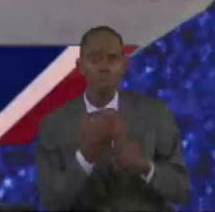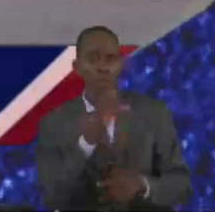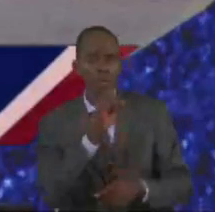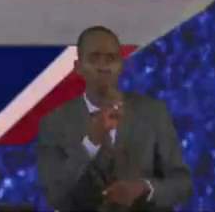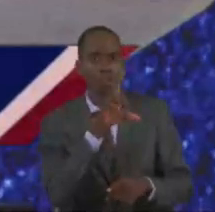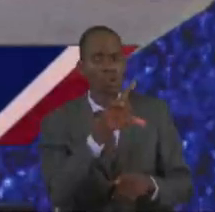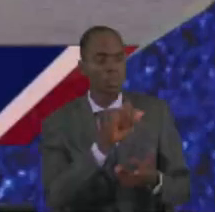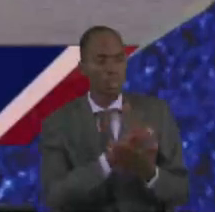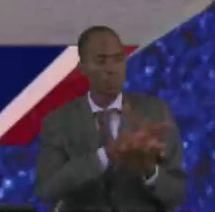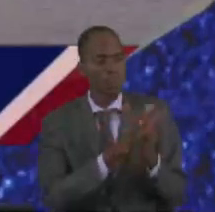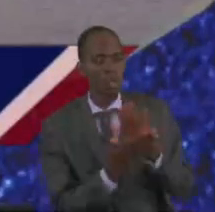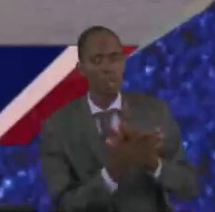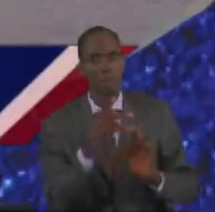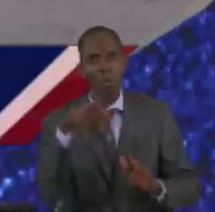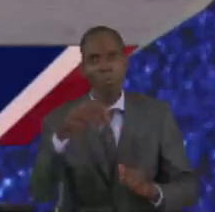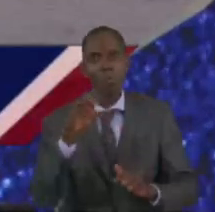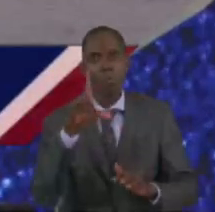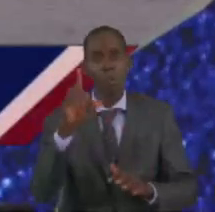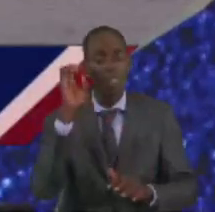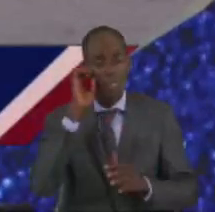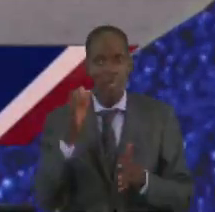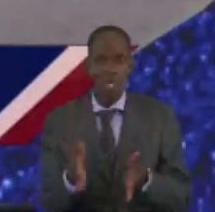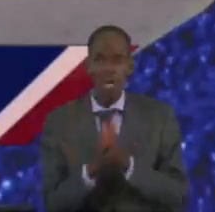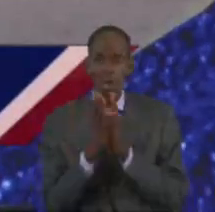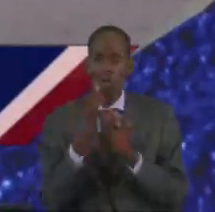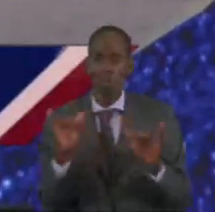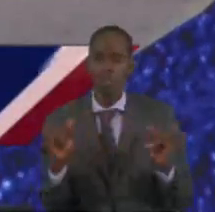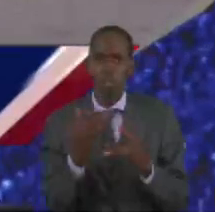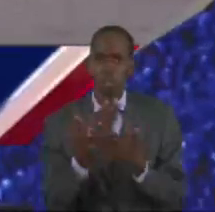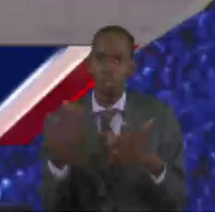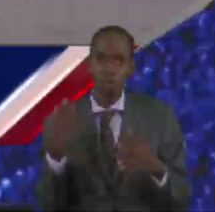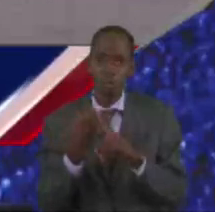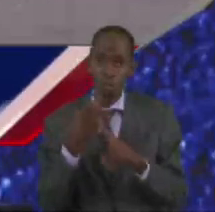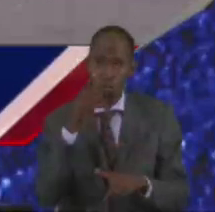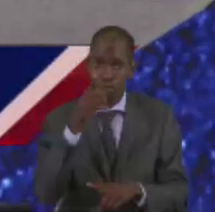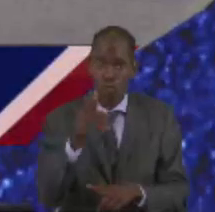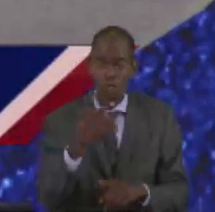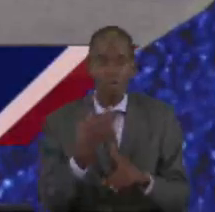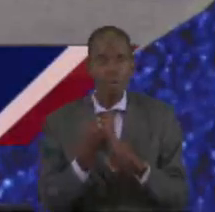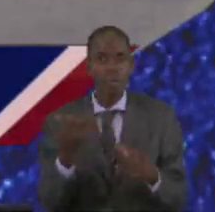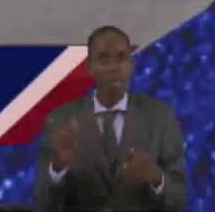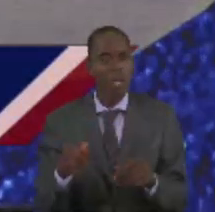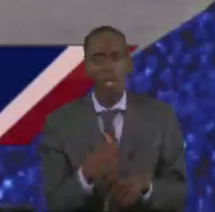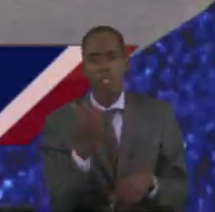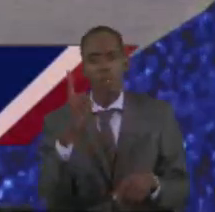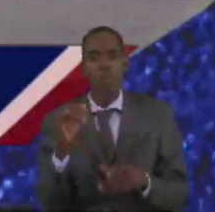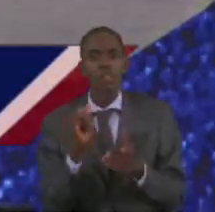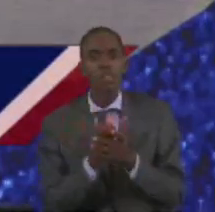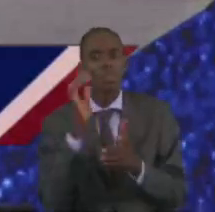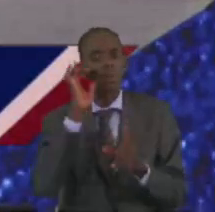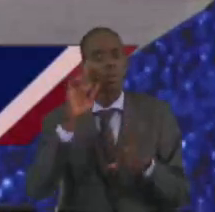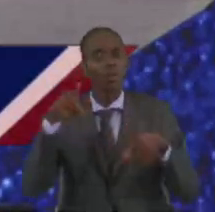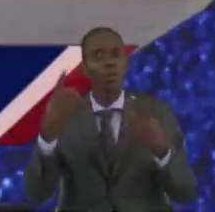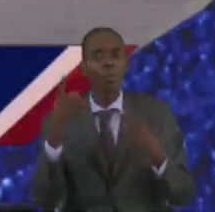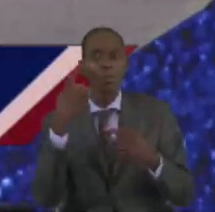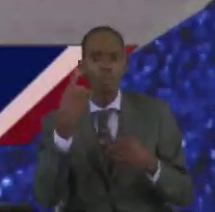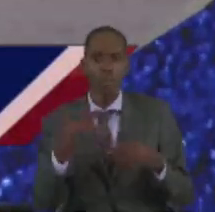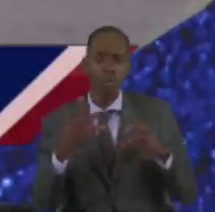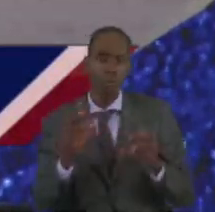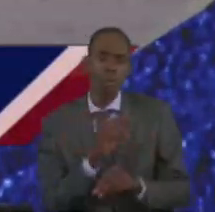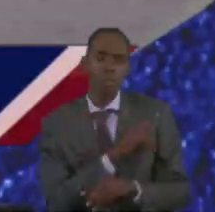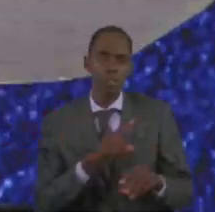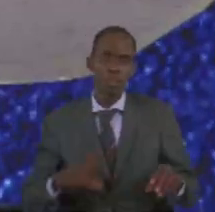a exigé cela de Paul qui est devenu. Il a exigé cela de Saul qui est devenu Paul. Il exige cela de vous, de tout le